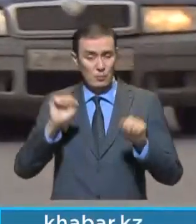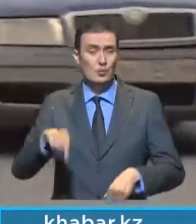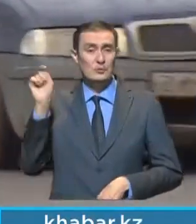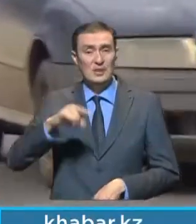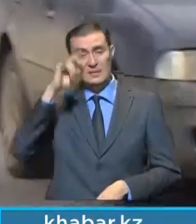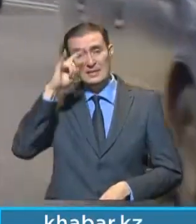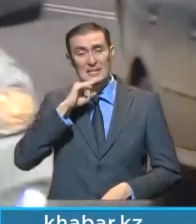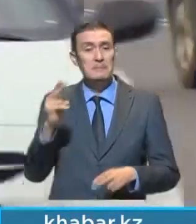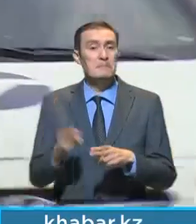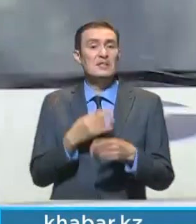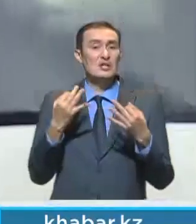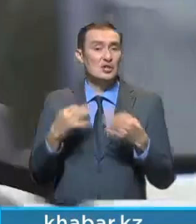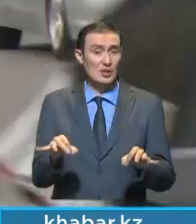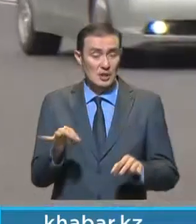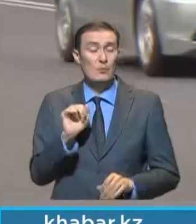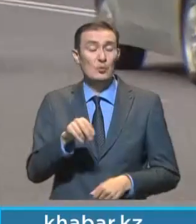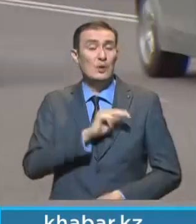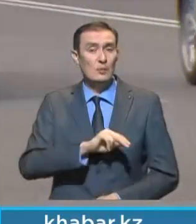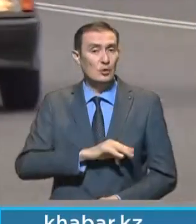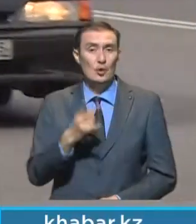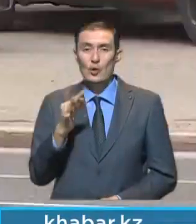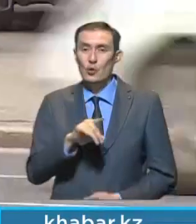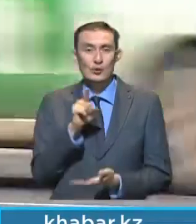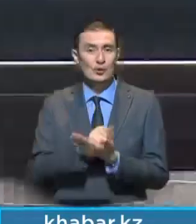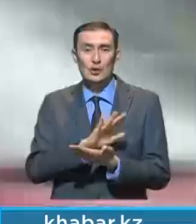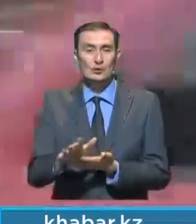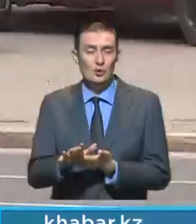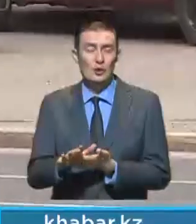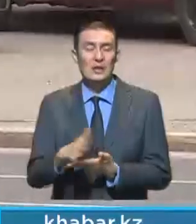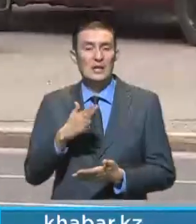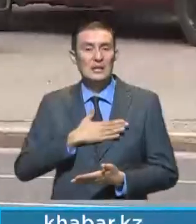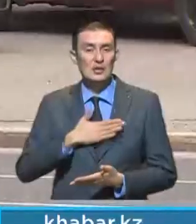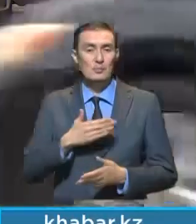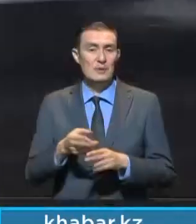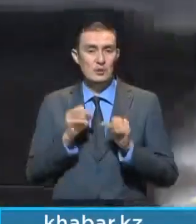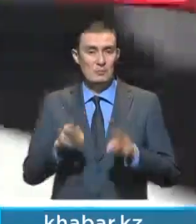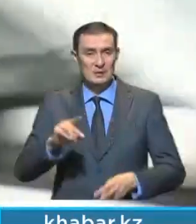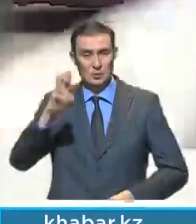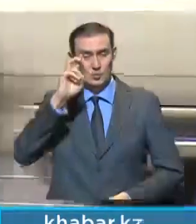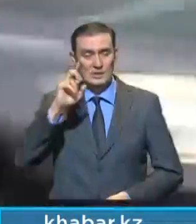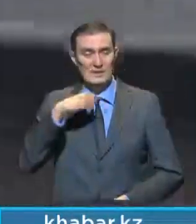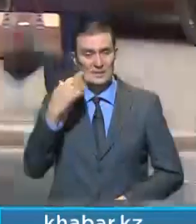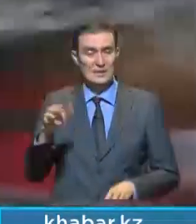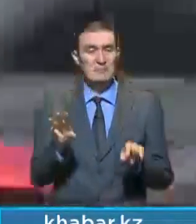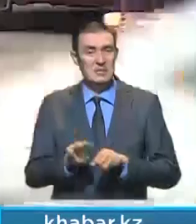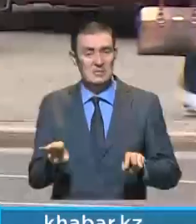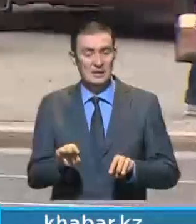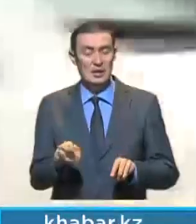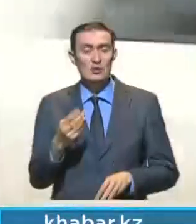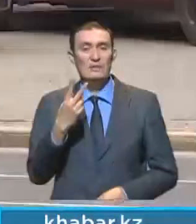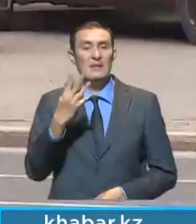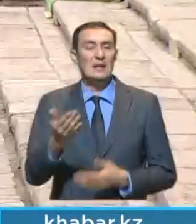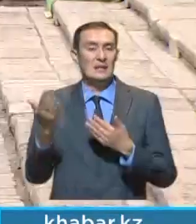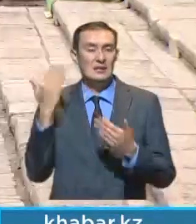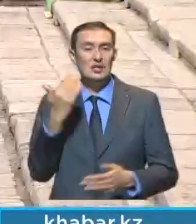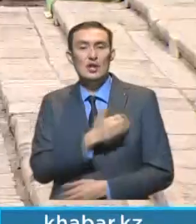Казахстан без разрешения и работать. Однако это не должно влиять на национальную безопасность страны, подчеркнула Дуйсенова. Еще два дня назад